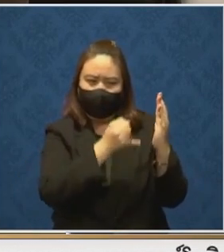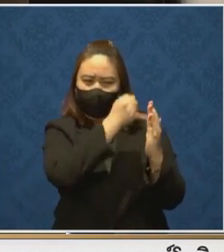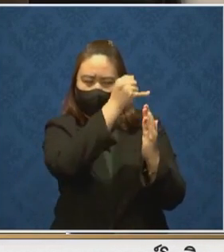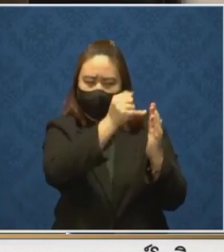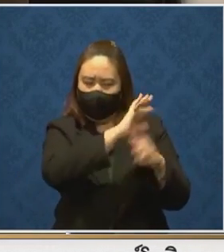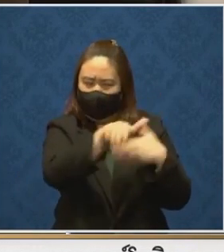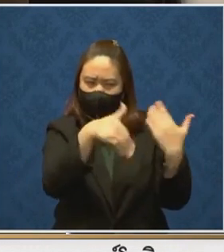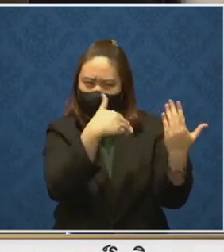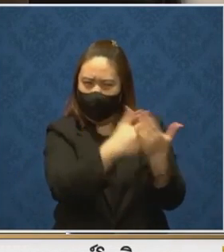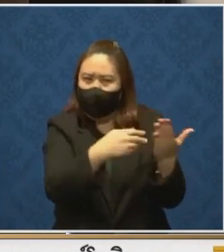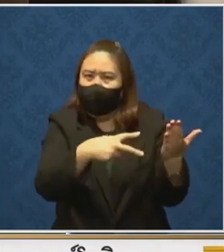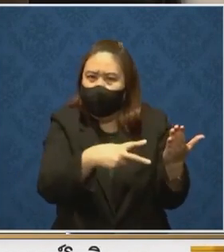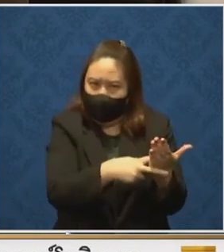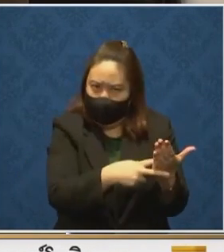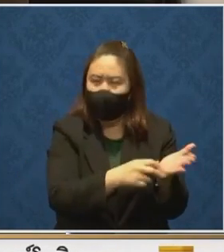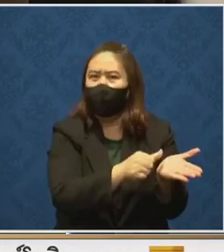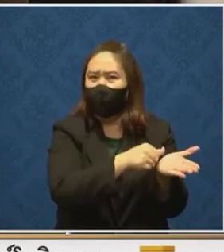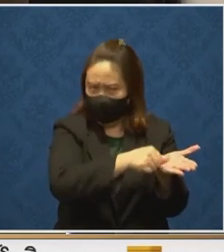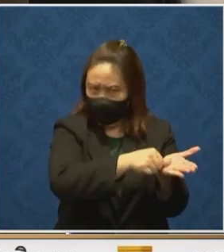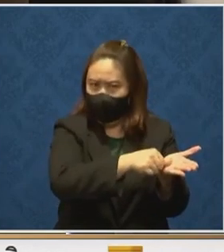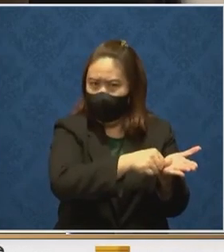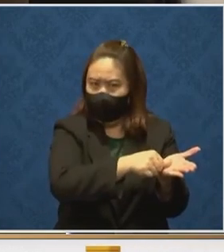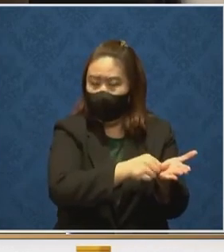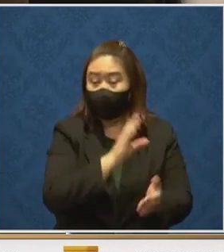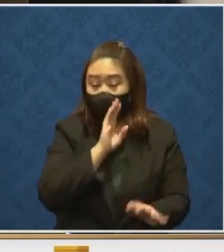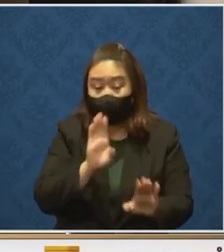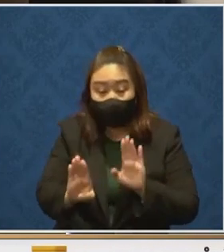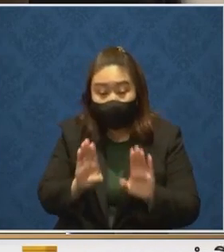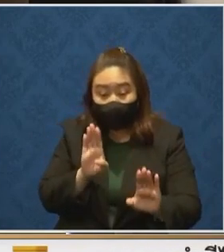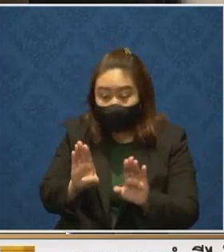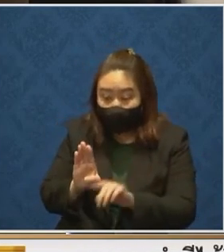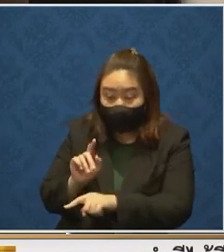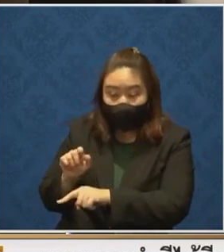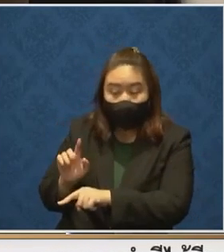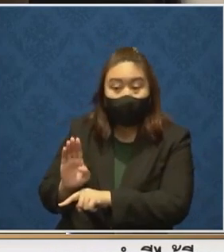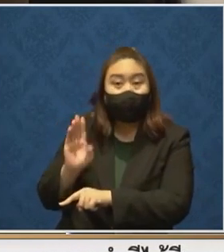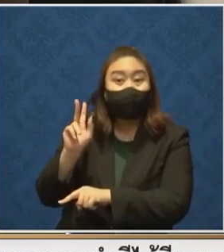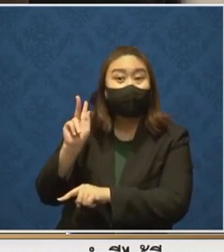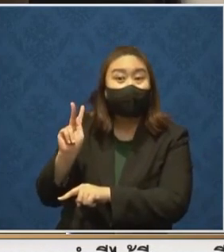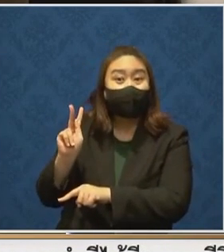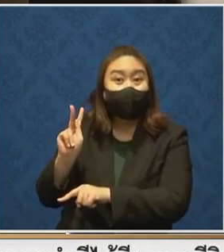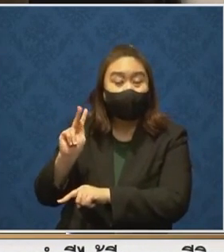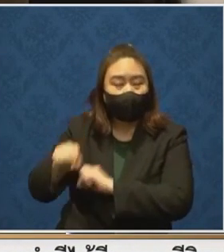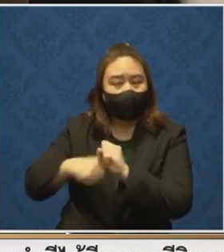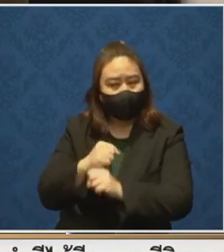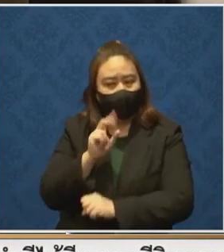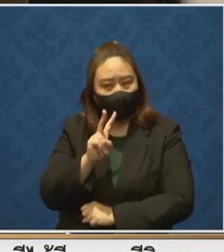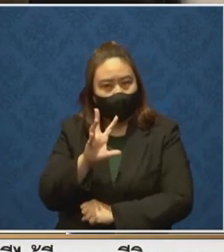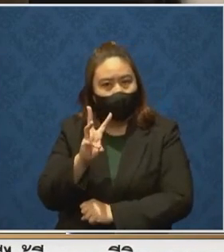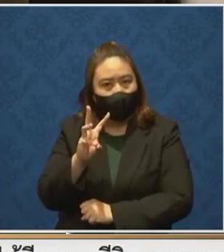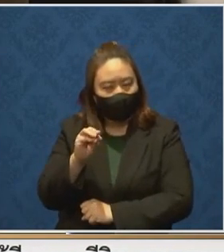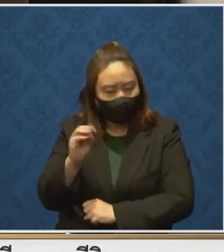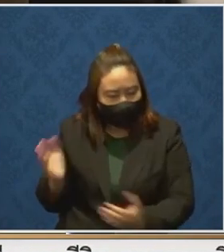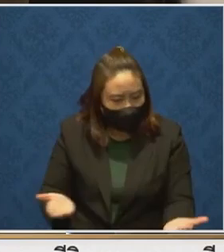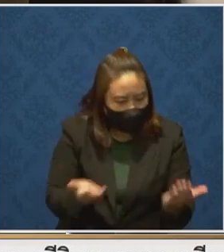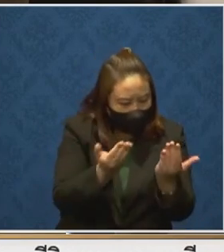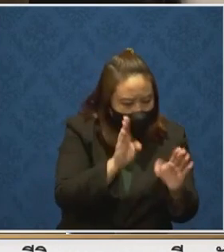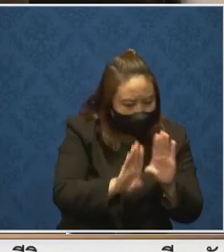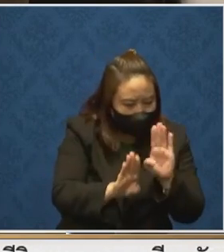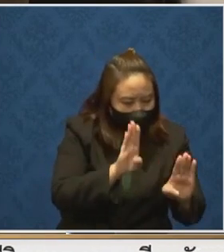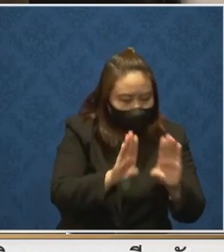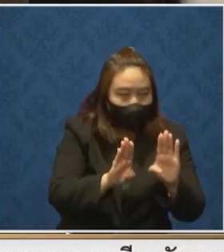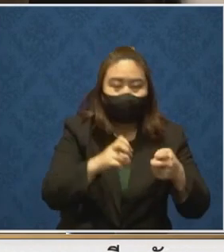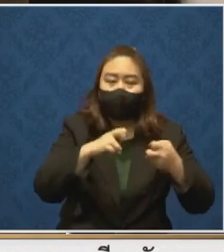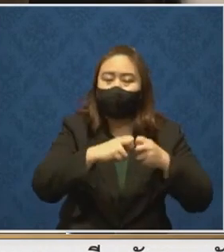อยู่ทั้หมดซึงเมื่อไปเทียบเคีงกัขอเรกร้ของบริษัท Kingsgate เมื่อปี 2560 จะพบว่าปัญหาทางกฎหมายที่ Kings